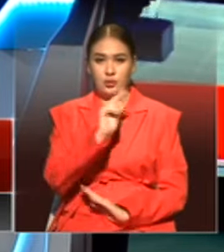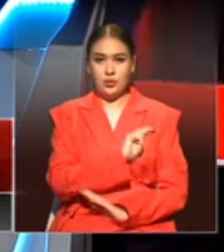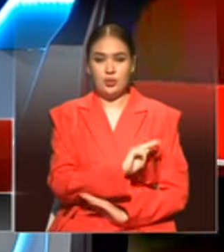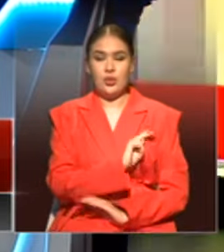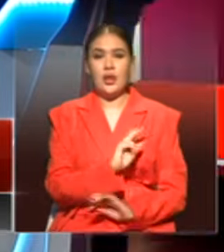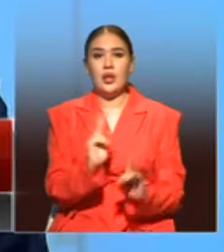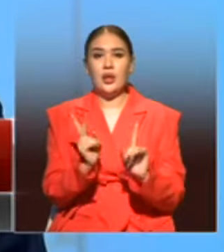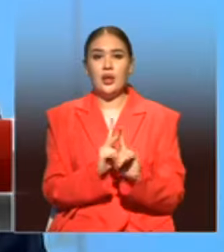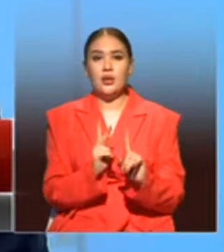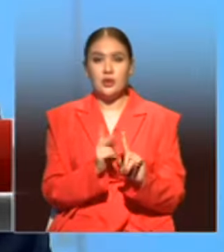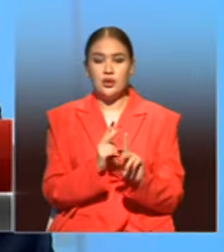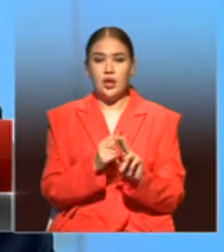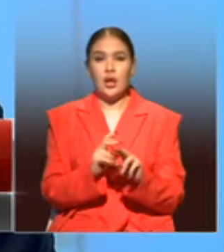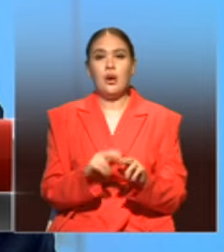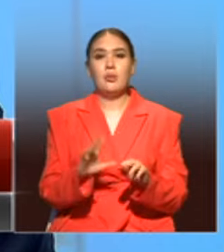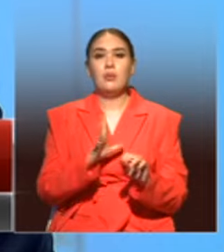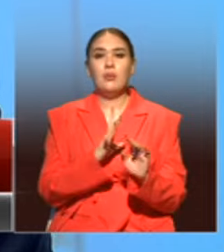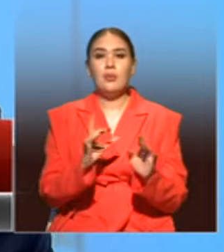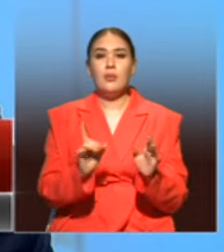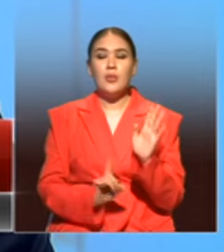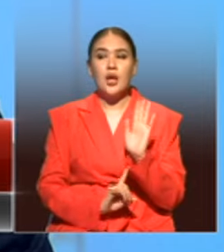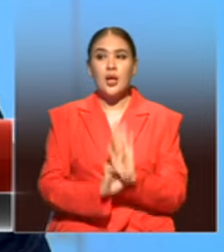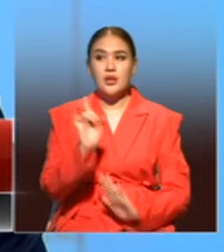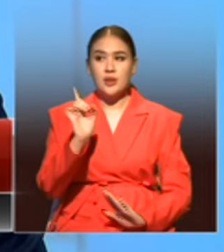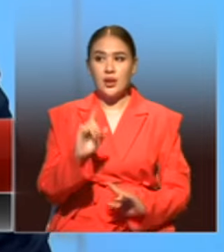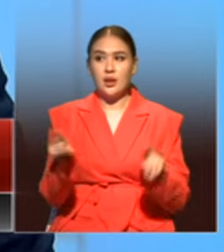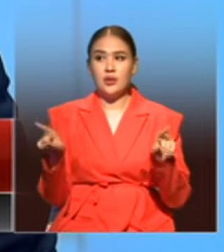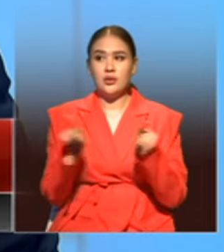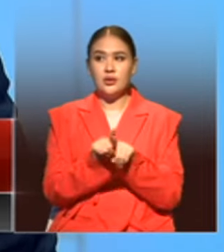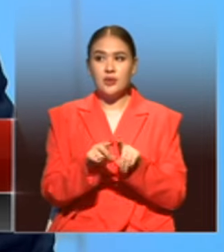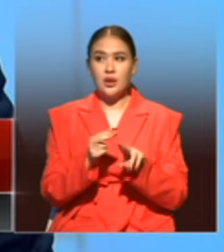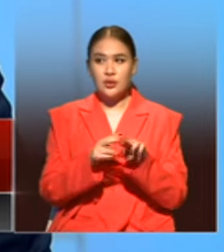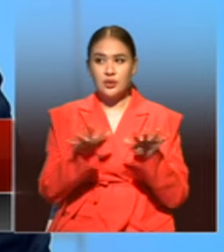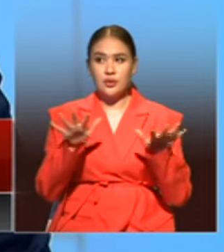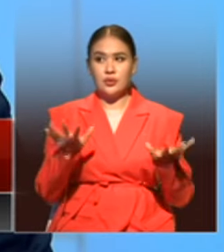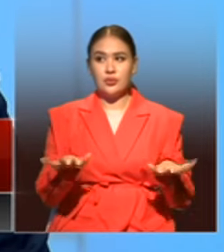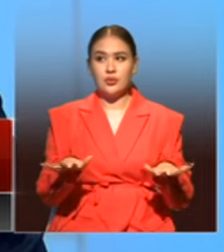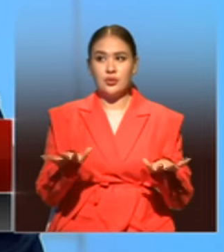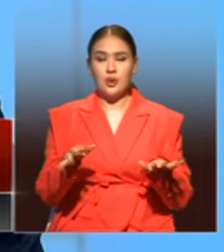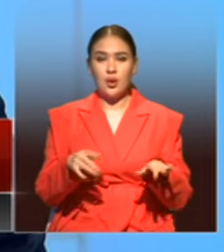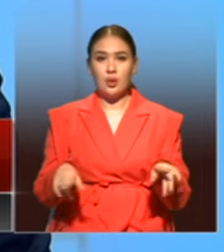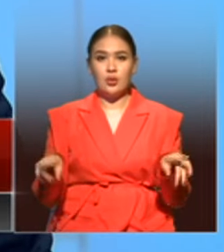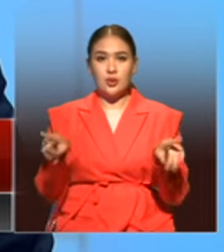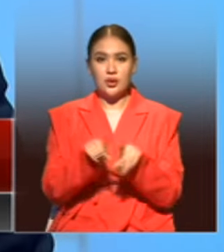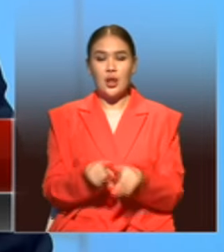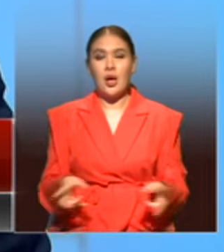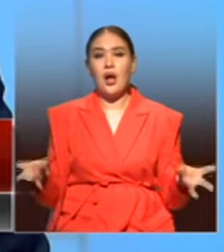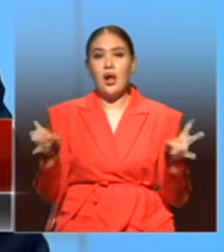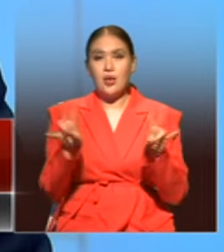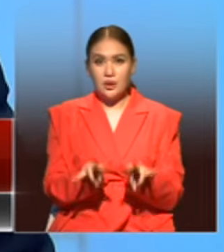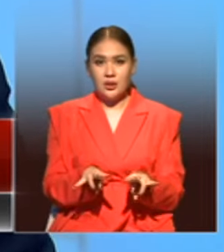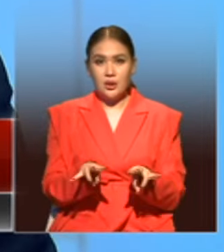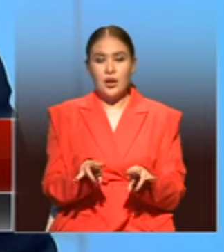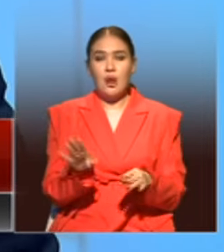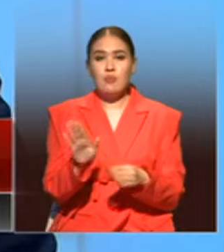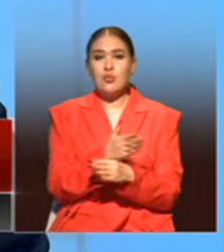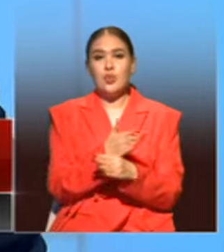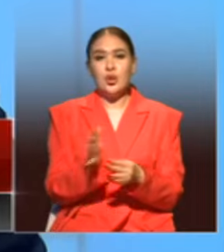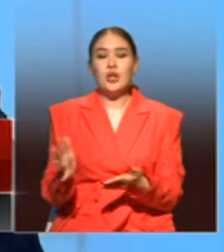екіншіден тағы да бір басталған ынталандыру шарасы бар. Бұл жерде жаңағыдай осы қалдықтарды бөлек жинап